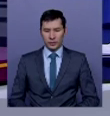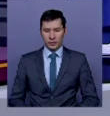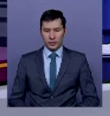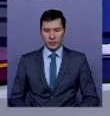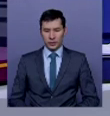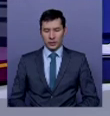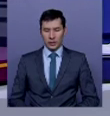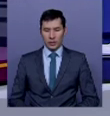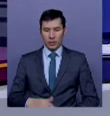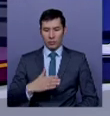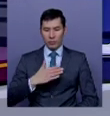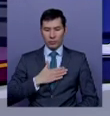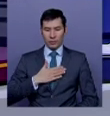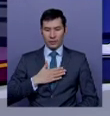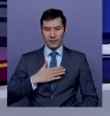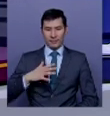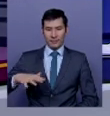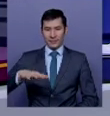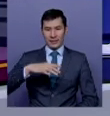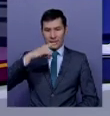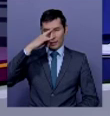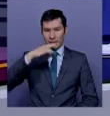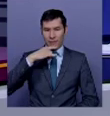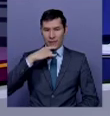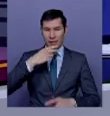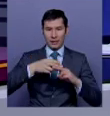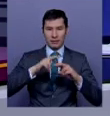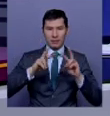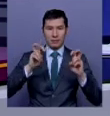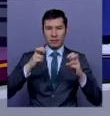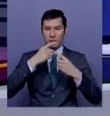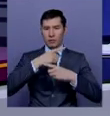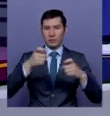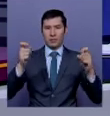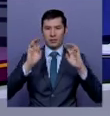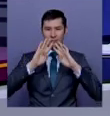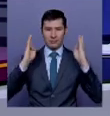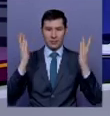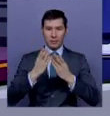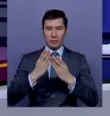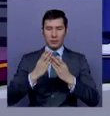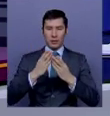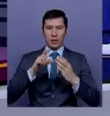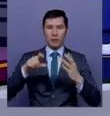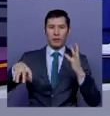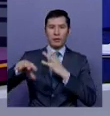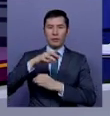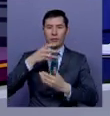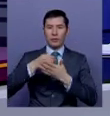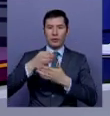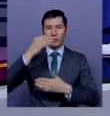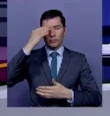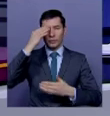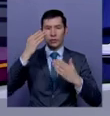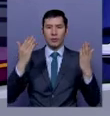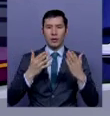Біздегі карантинді халық қалай қабылдап жатыр аға? Жалпы осындай кезде тұрғындардың өзі бірінші кезекте нені білу керек, нені